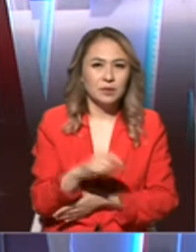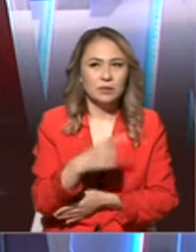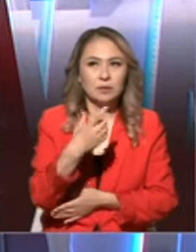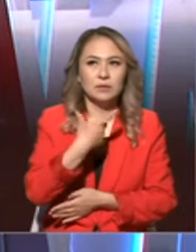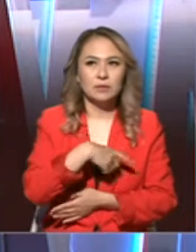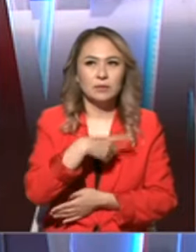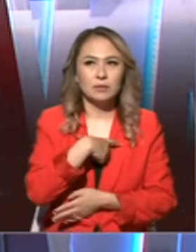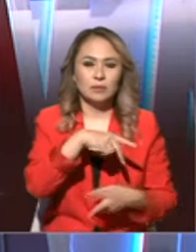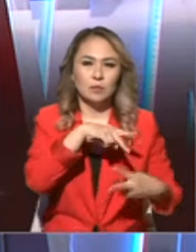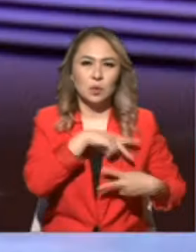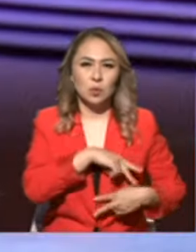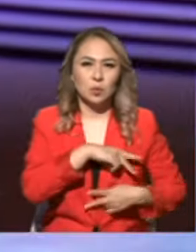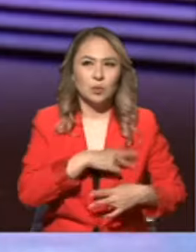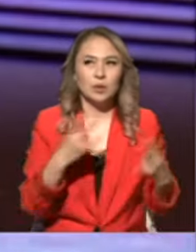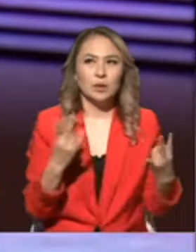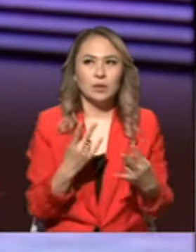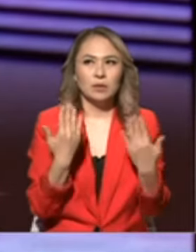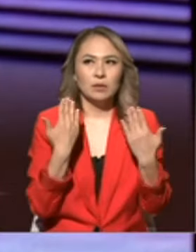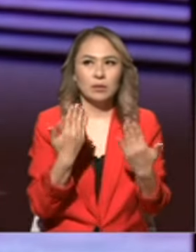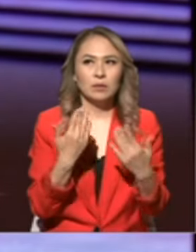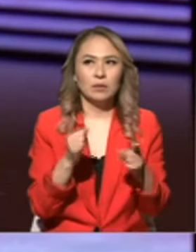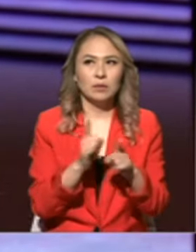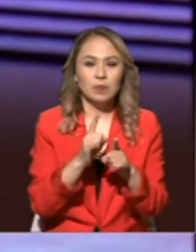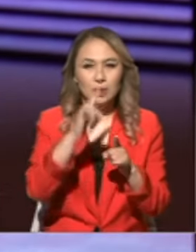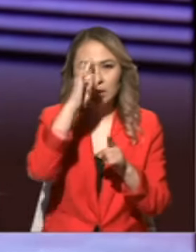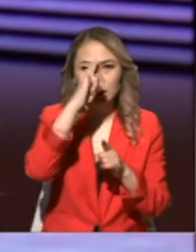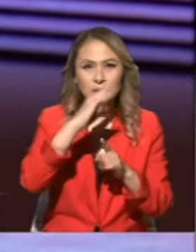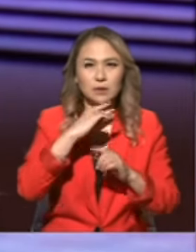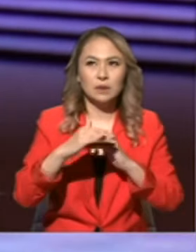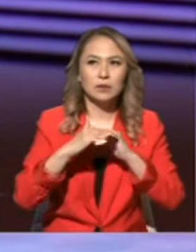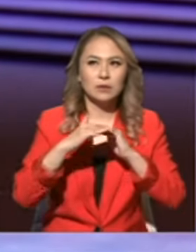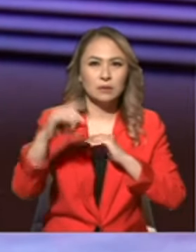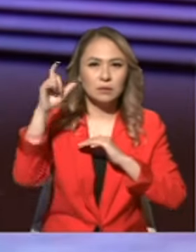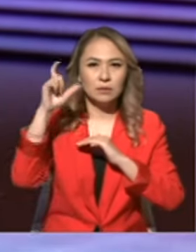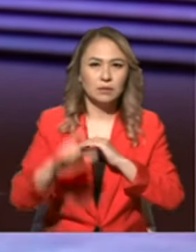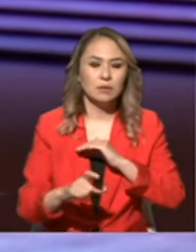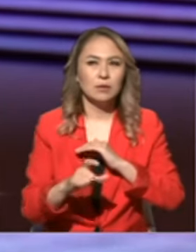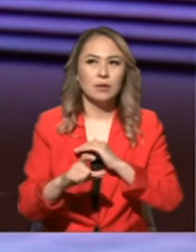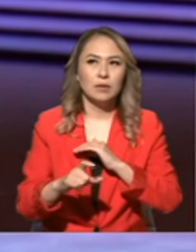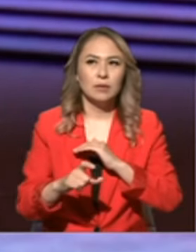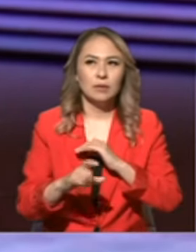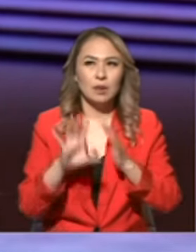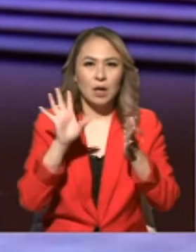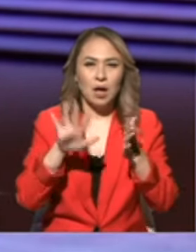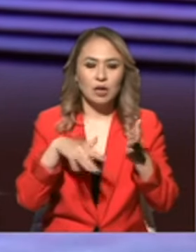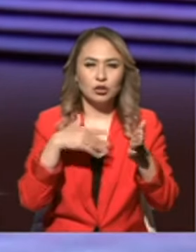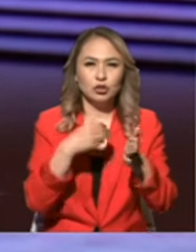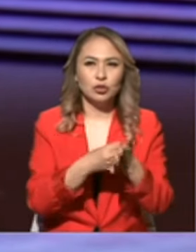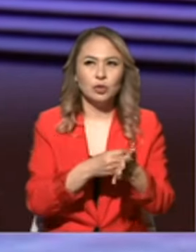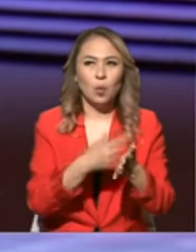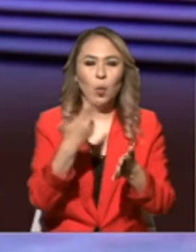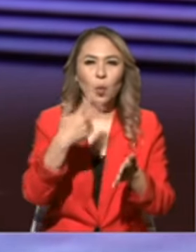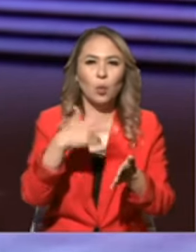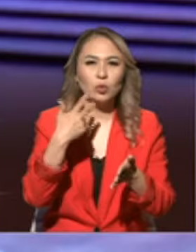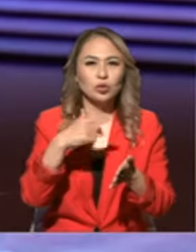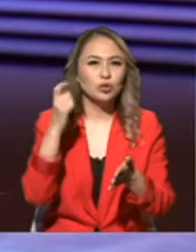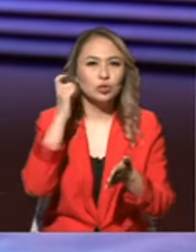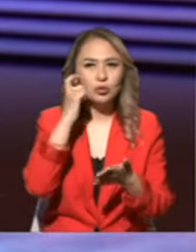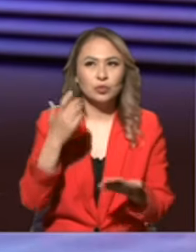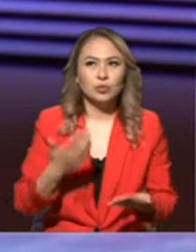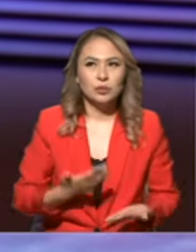өздеріңіз еңбек етулеріңіз керек. Сіздер енді біздің Қазақстан Республикасының азаматысыздар. Әлі күнге дейін 30 жыл өтсе де